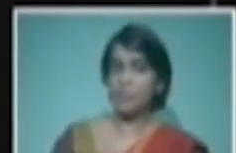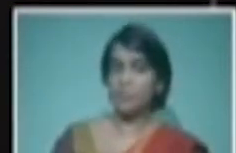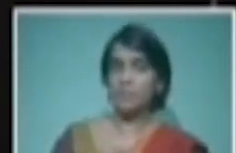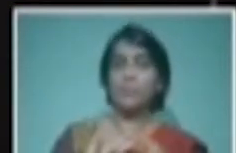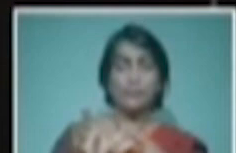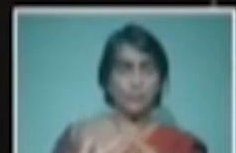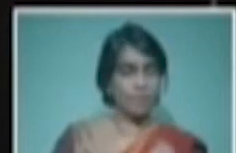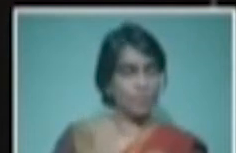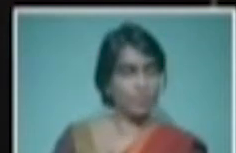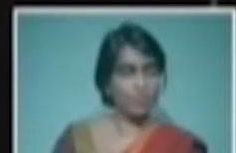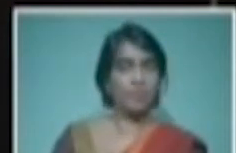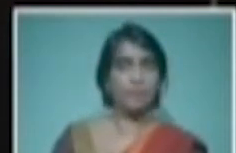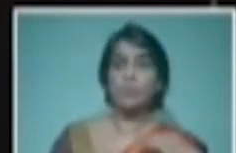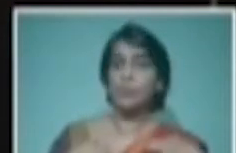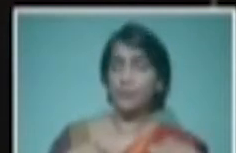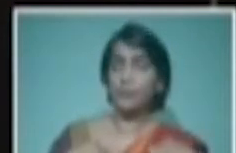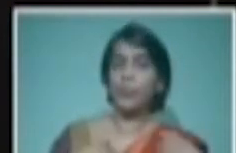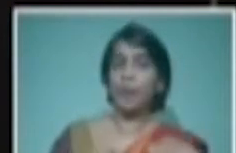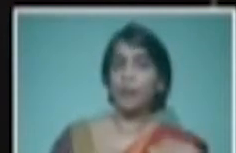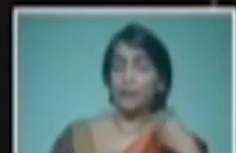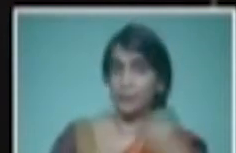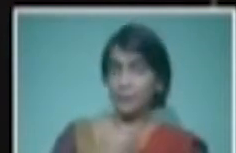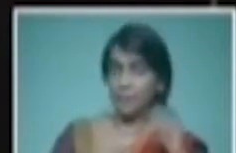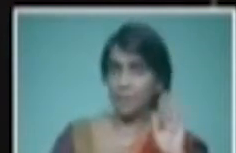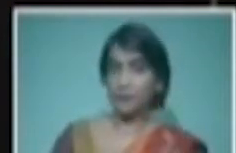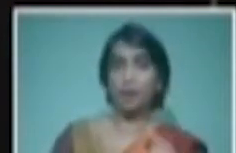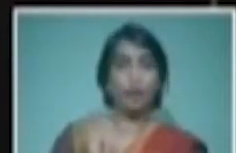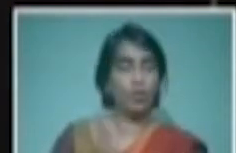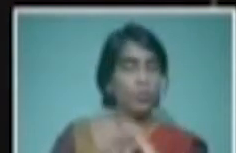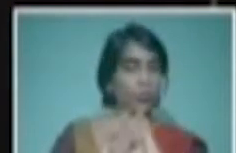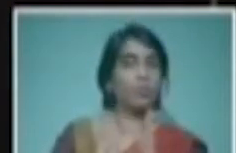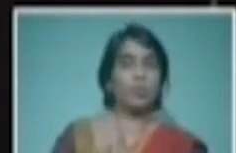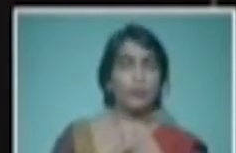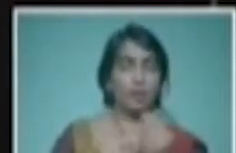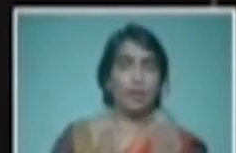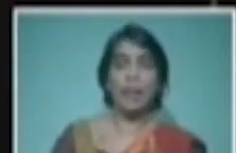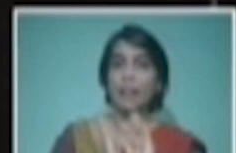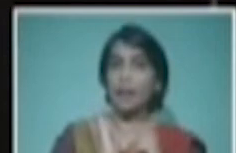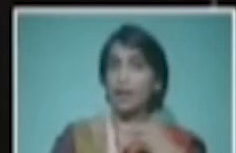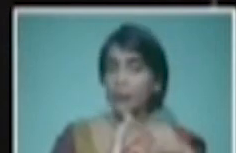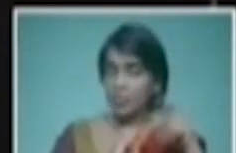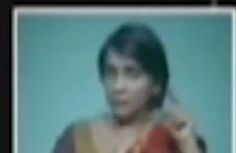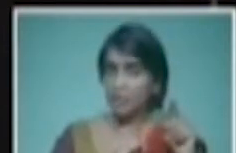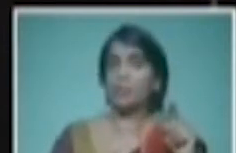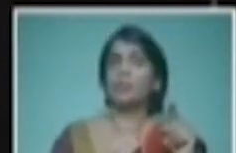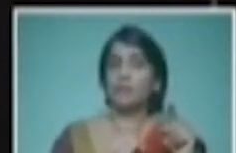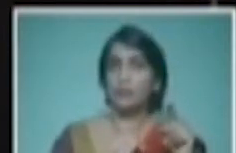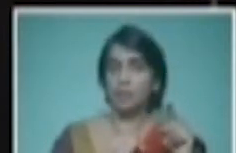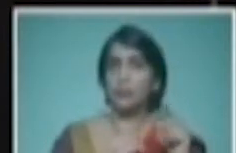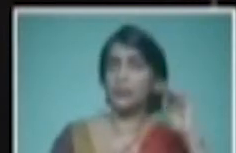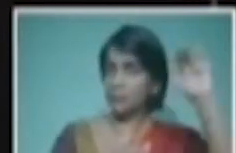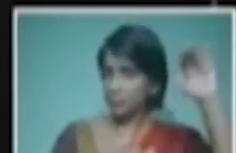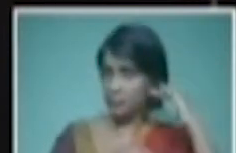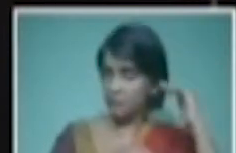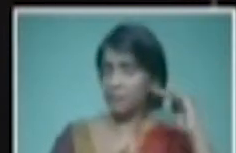पिलतुर वशेन यदि पिलिसा एंग्लुम निष्पादन अंशे संदा द्रव्य सपीम इंडिया नय योजना क्रम याटते आनायन